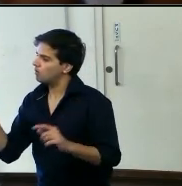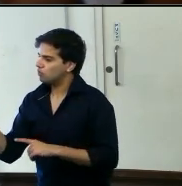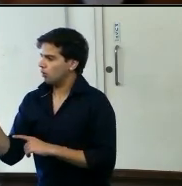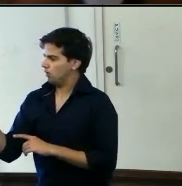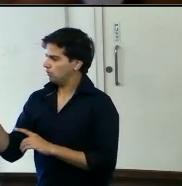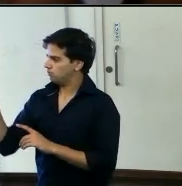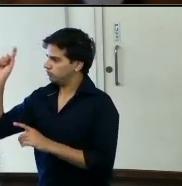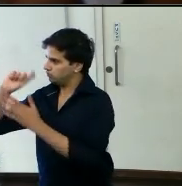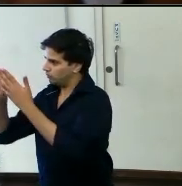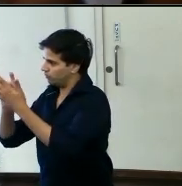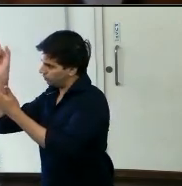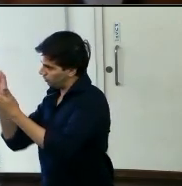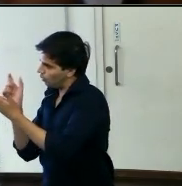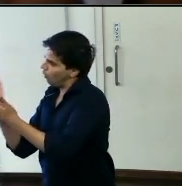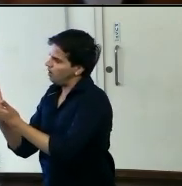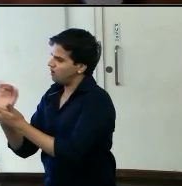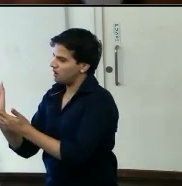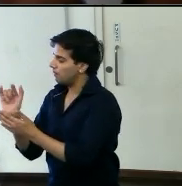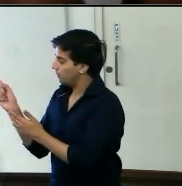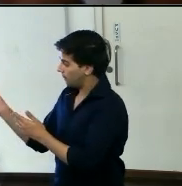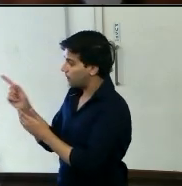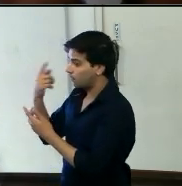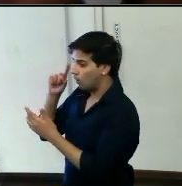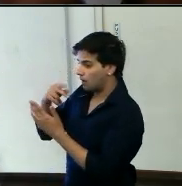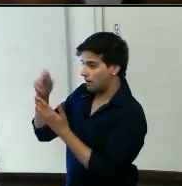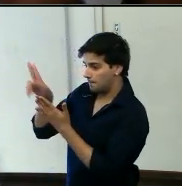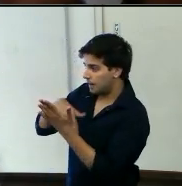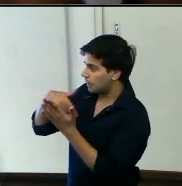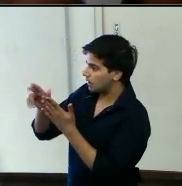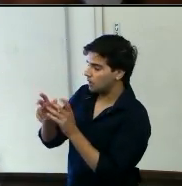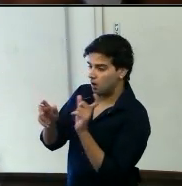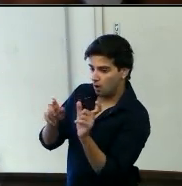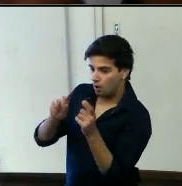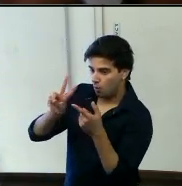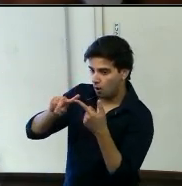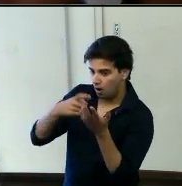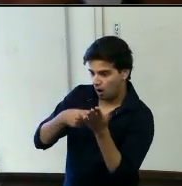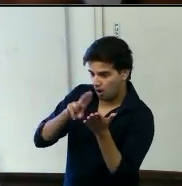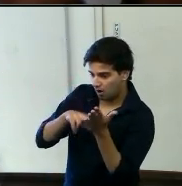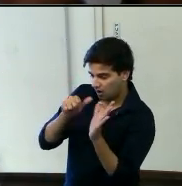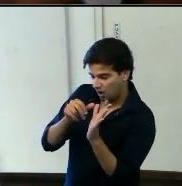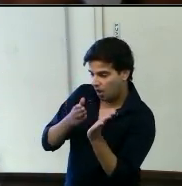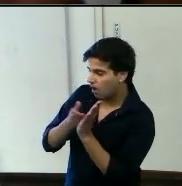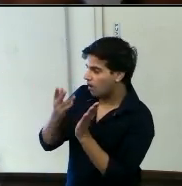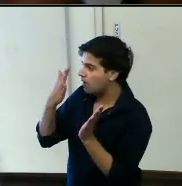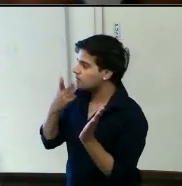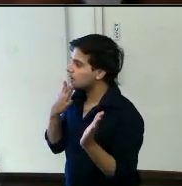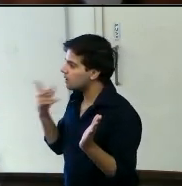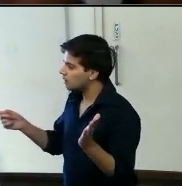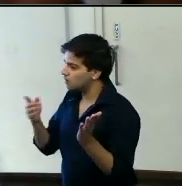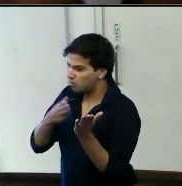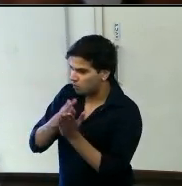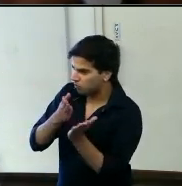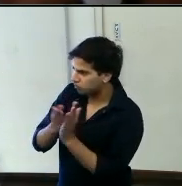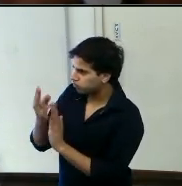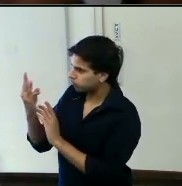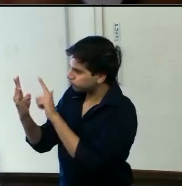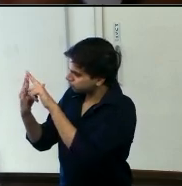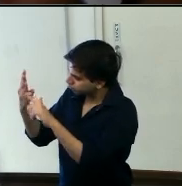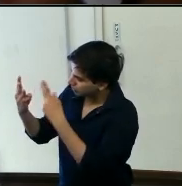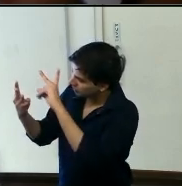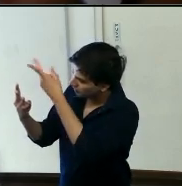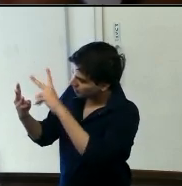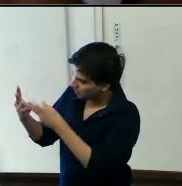For a painter, it is color. So varna ಅನ್ನೋದಕ್ಕೆ 3 ಇರುವಾಗ and ವಾಸುದೇವ್ ಪೇಂಟ್ ಮಾಡುವಾಗ